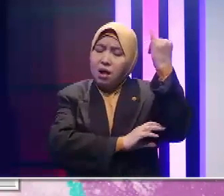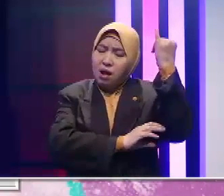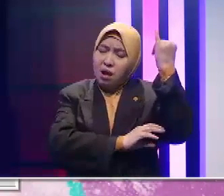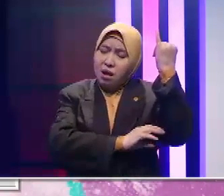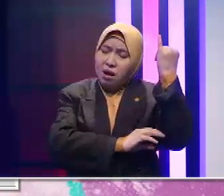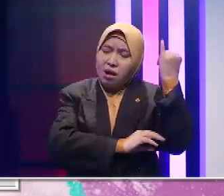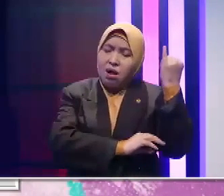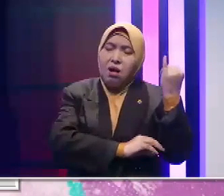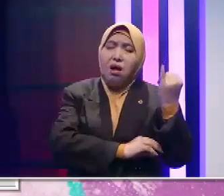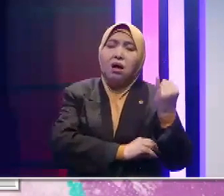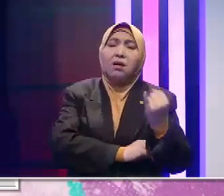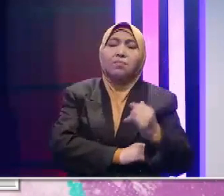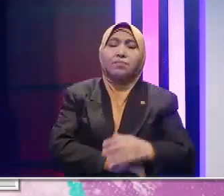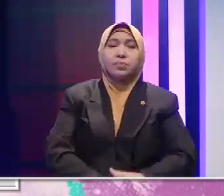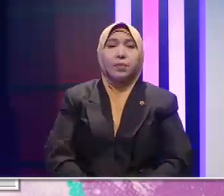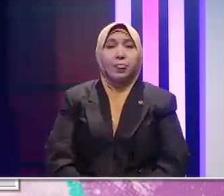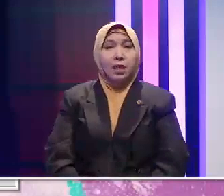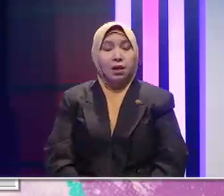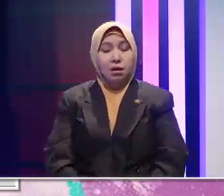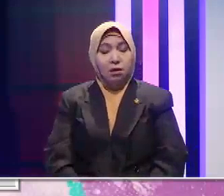yaumil jumu'ah